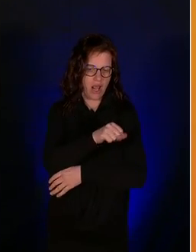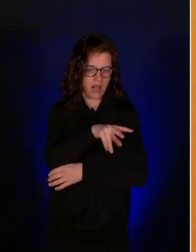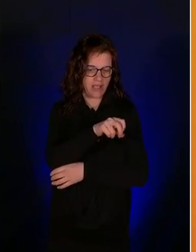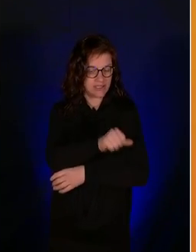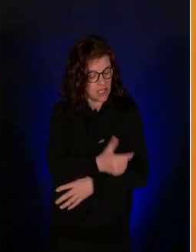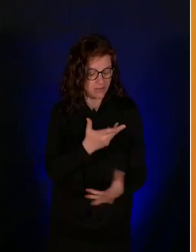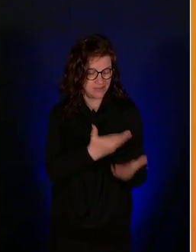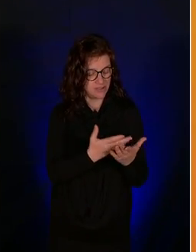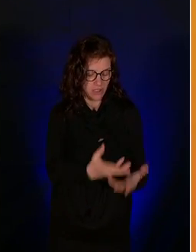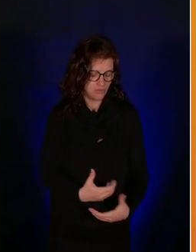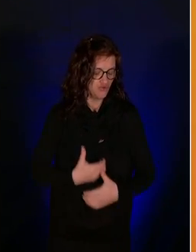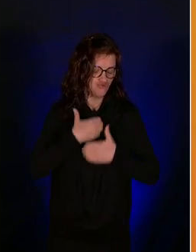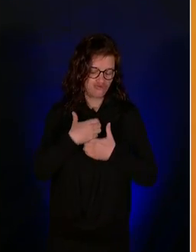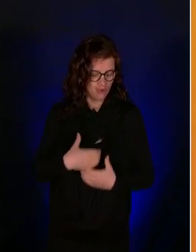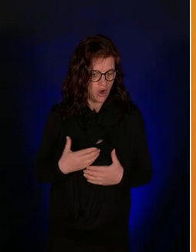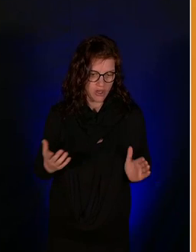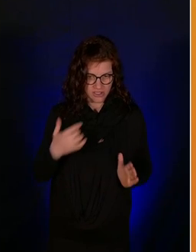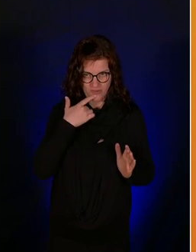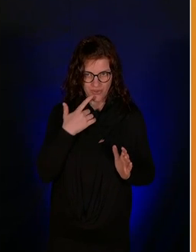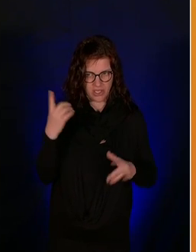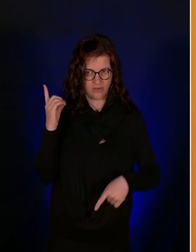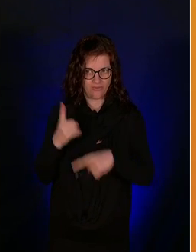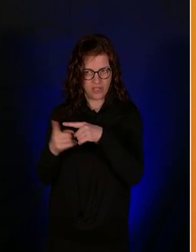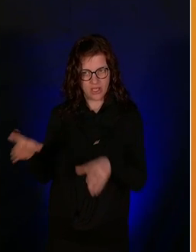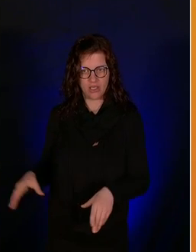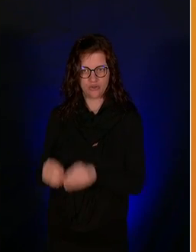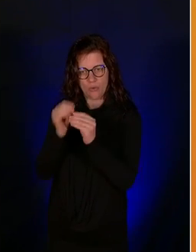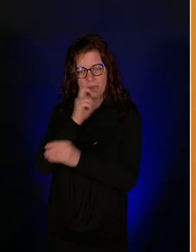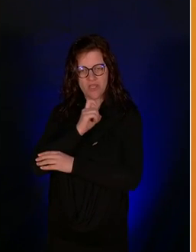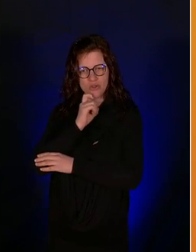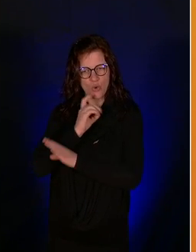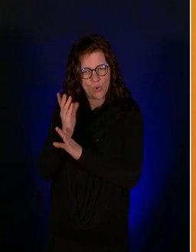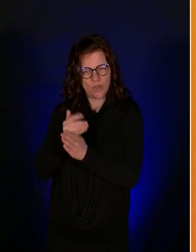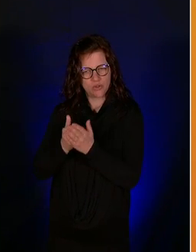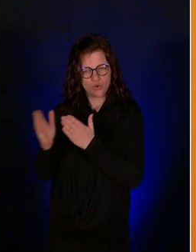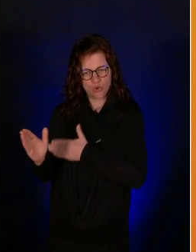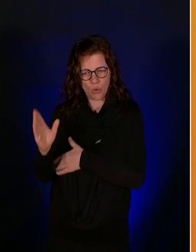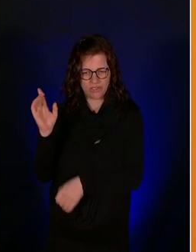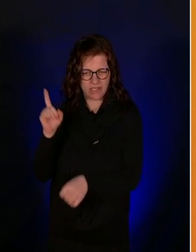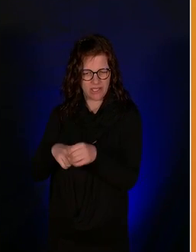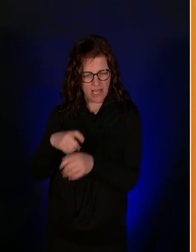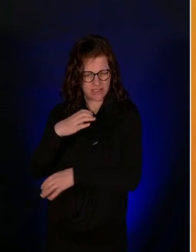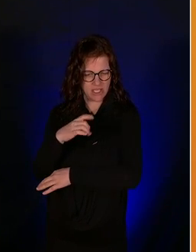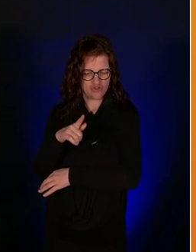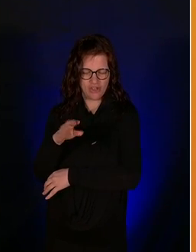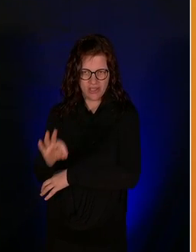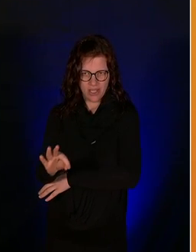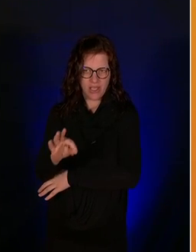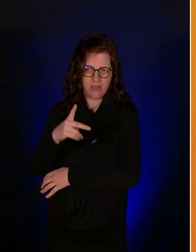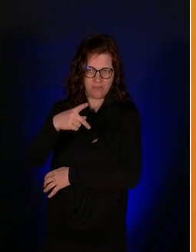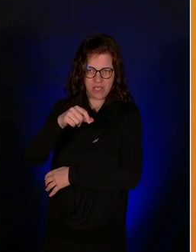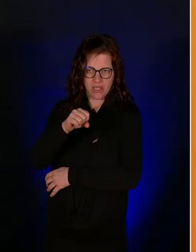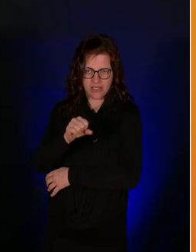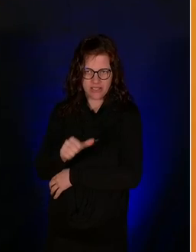nous a choqués. C'est l'exclusion par la Fédération des métaux du syndicat CGT historique de PSA